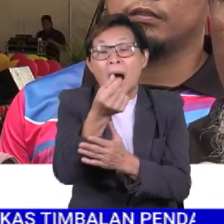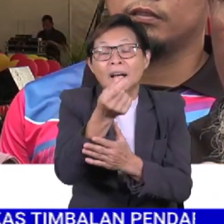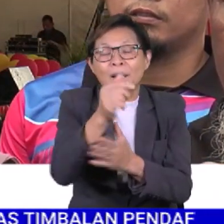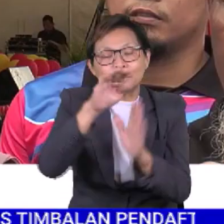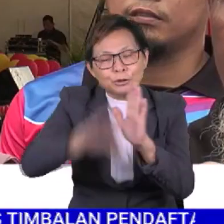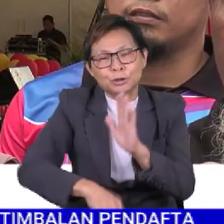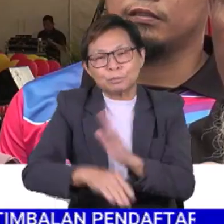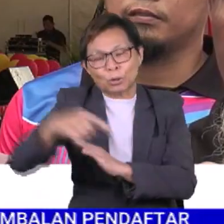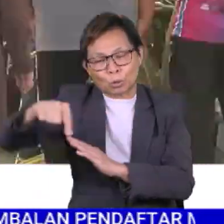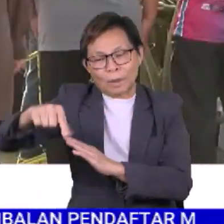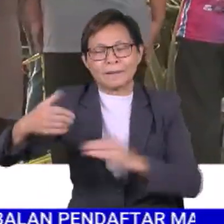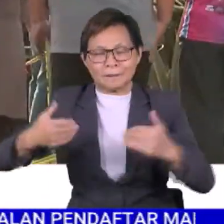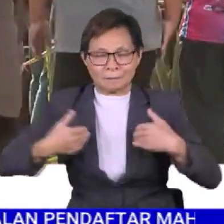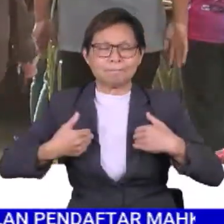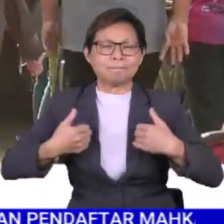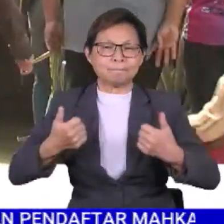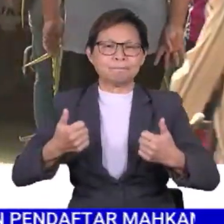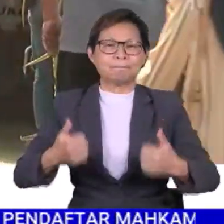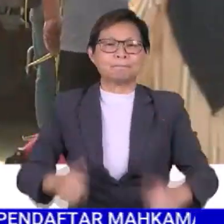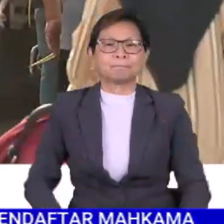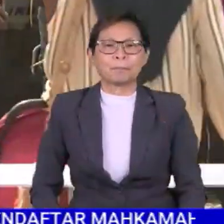dengan kualiti yang ada.